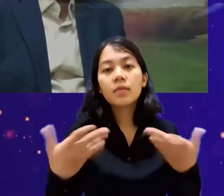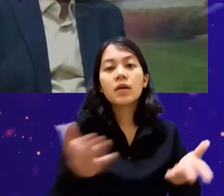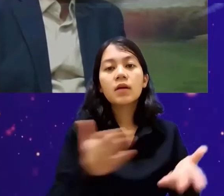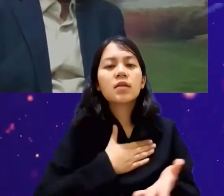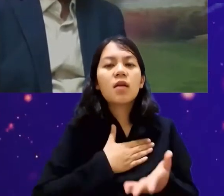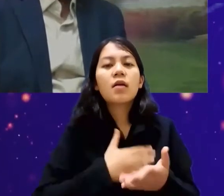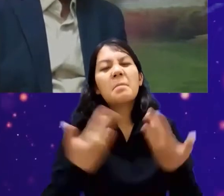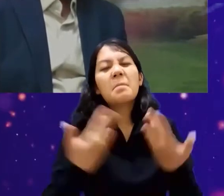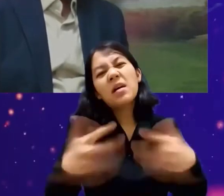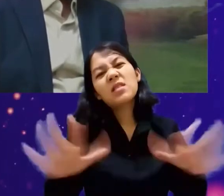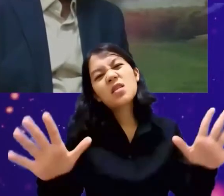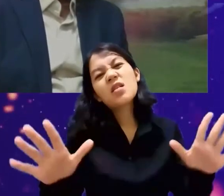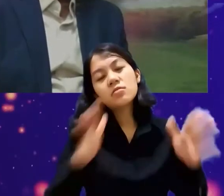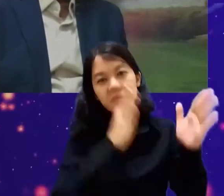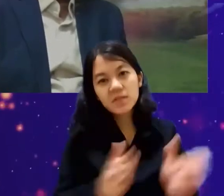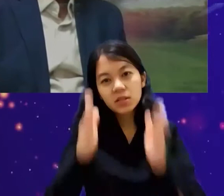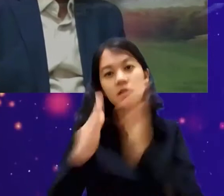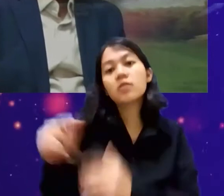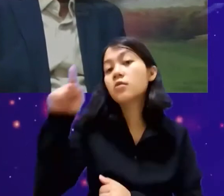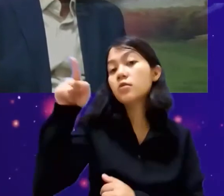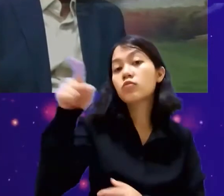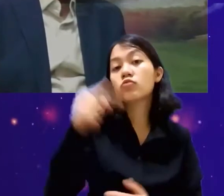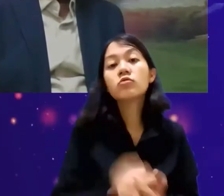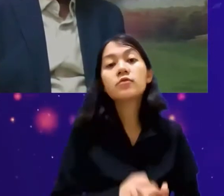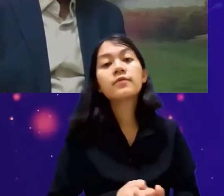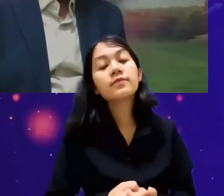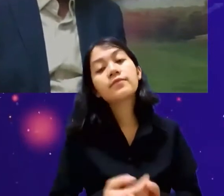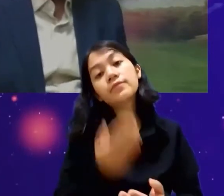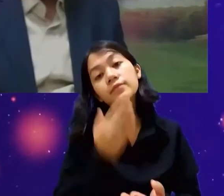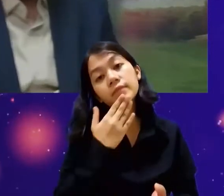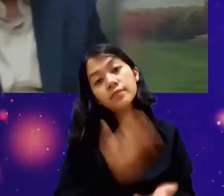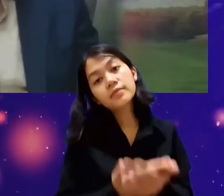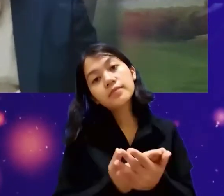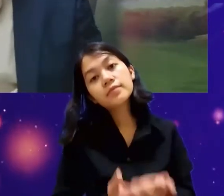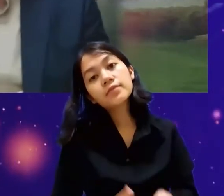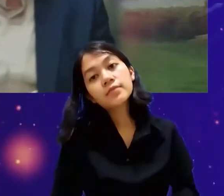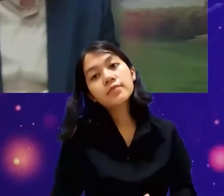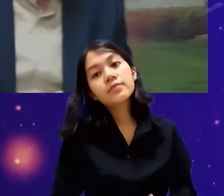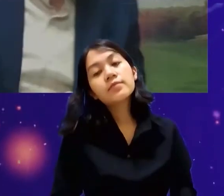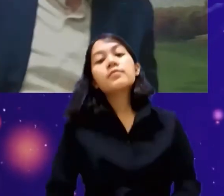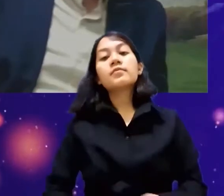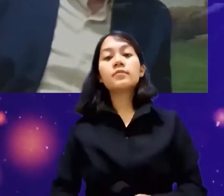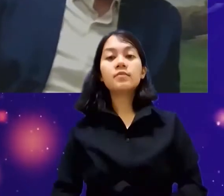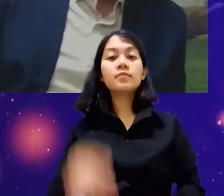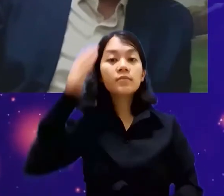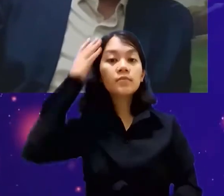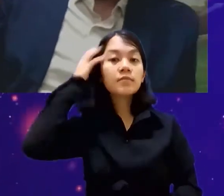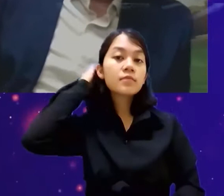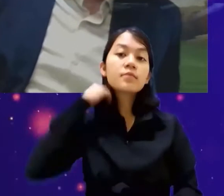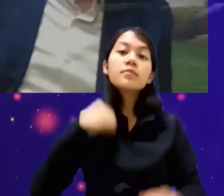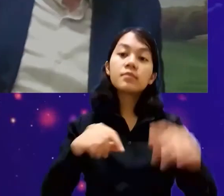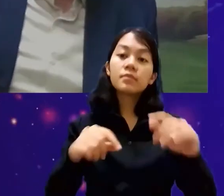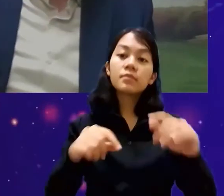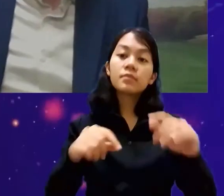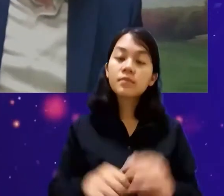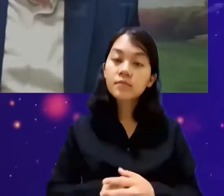pendeta. Terima kasih untuk pertanyaan saudara Siboro. Perumpamaan tentang